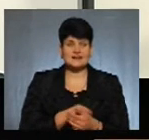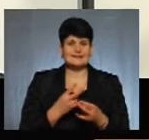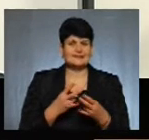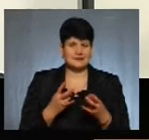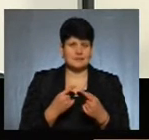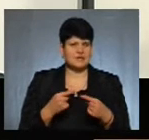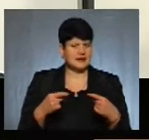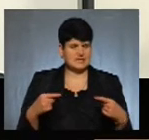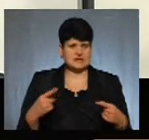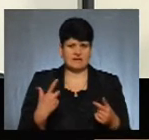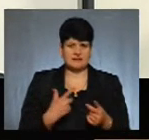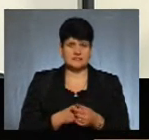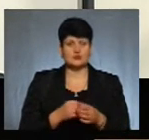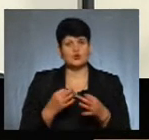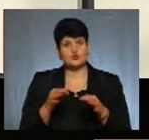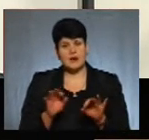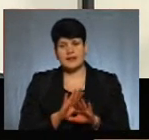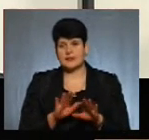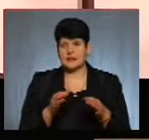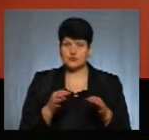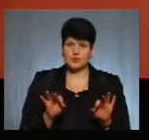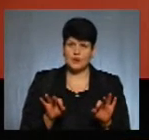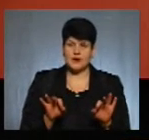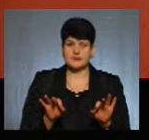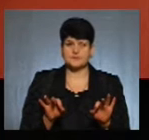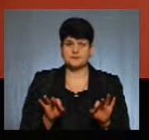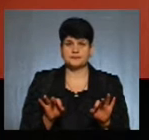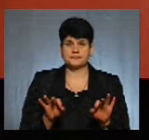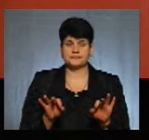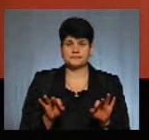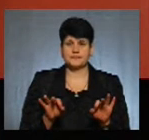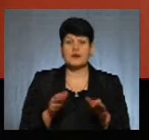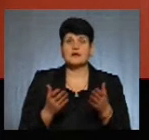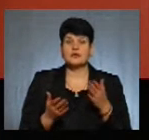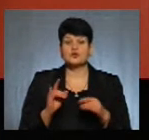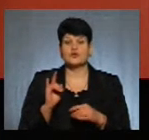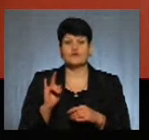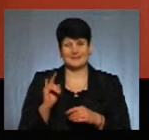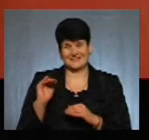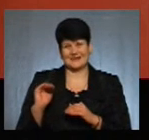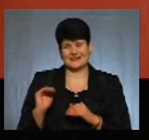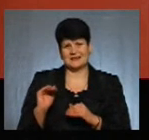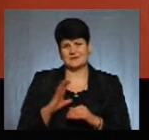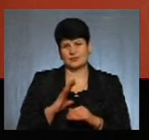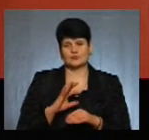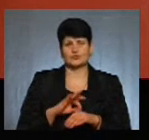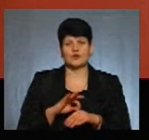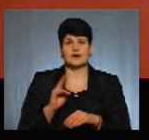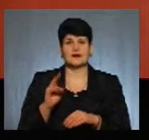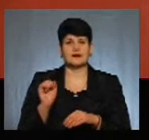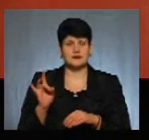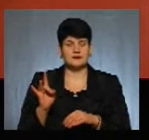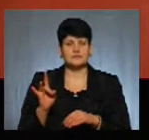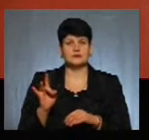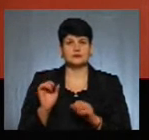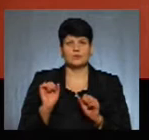різні вакцини, дивитися, дозволяє інструкція чи ні. От, до прикладу, якщо в дитинстві перехворіли кором, то